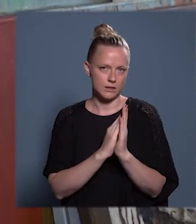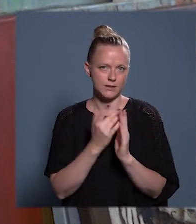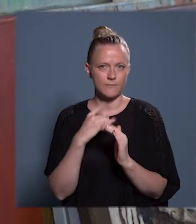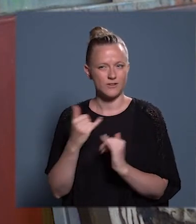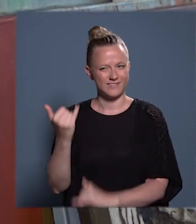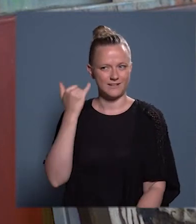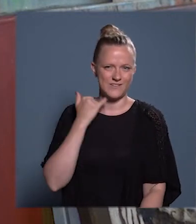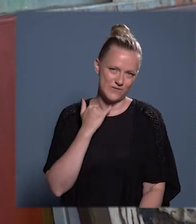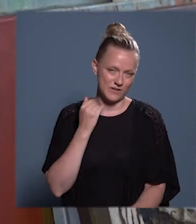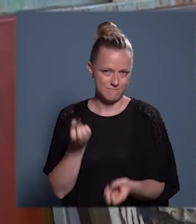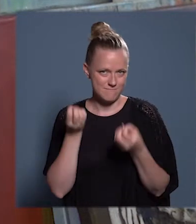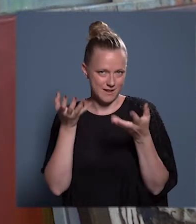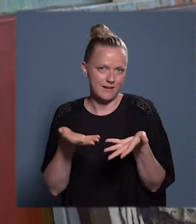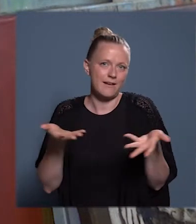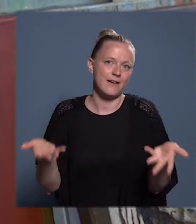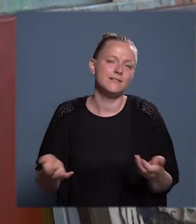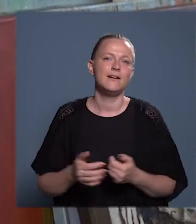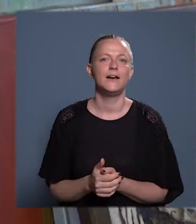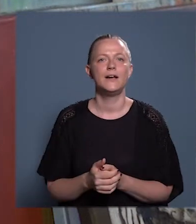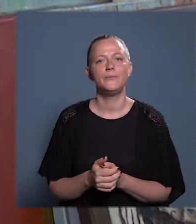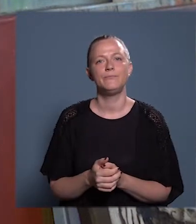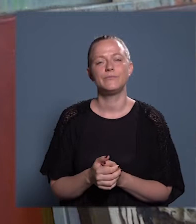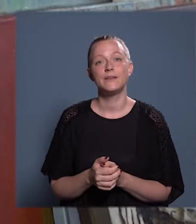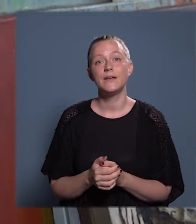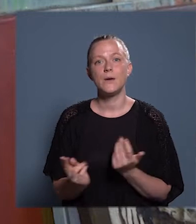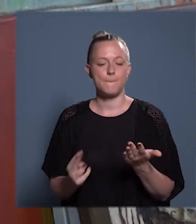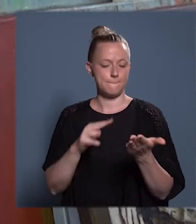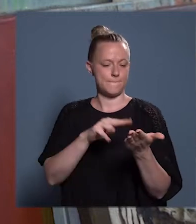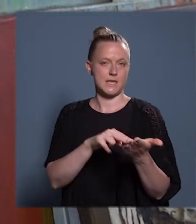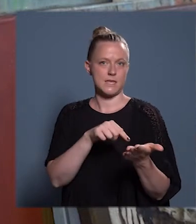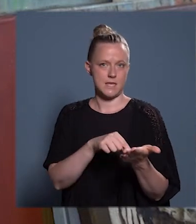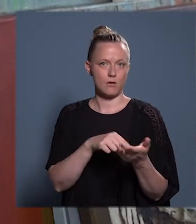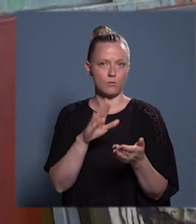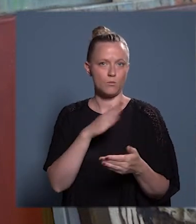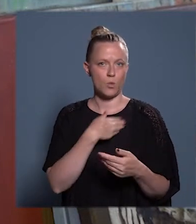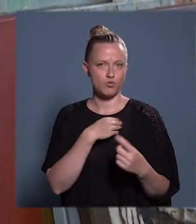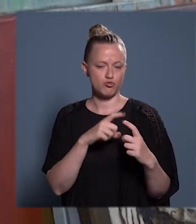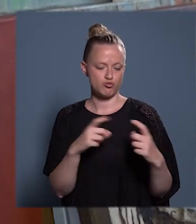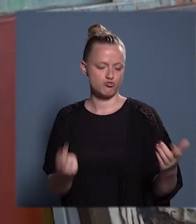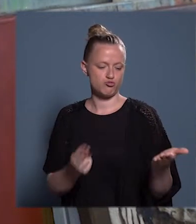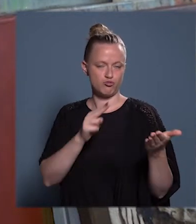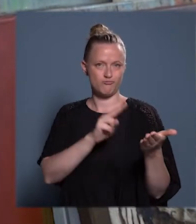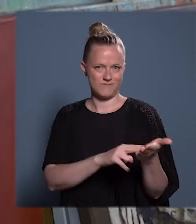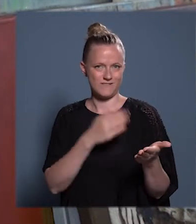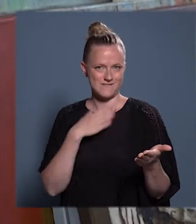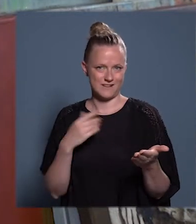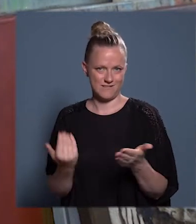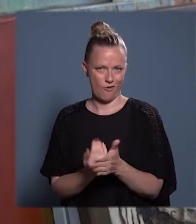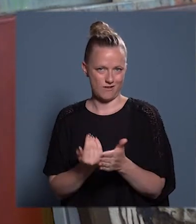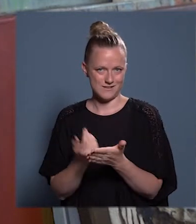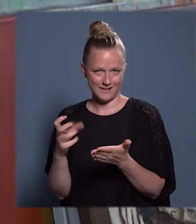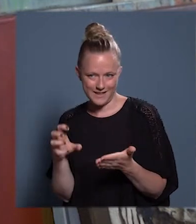telefonáltak, hogy megengedem-e, hogy a bélyegükre, postai bélyegükre fölteszik ezt a képet, és